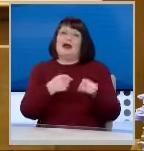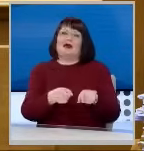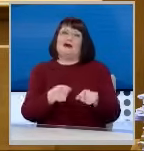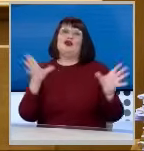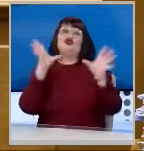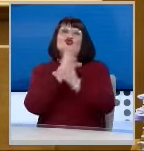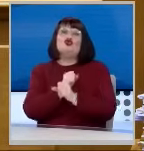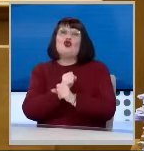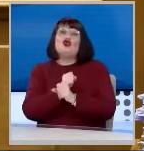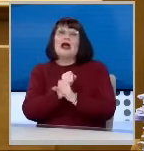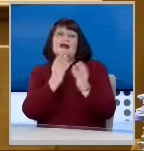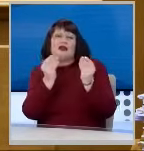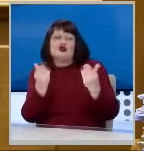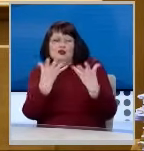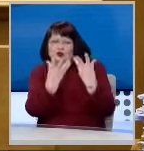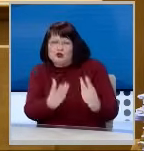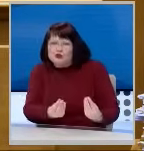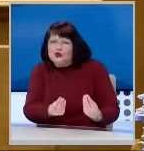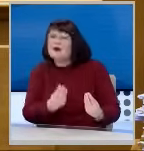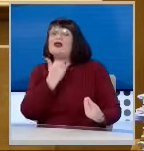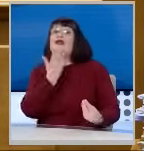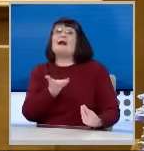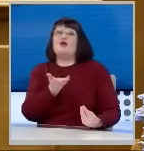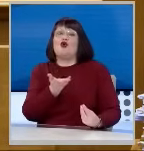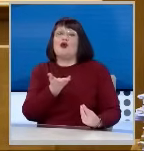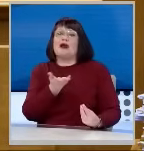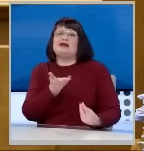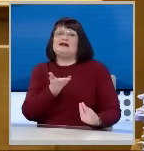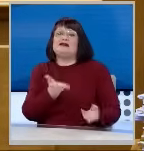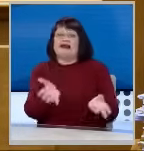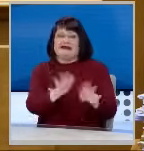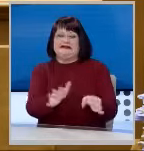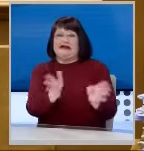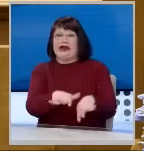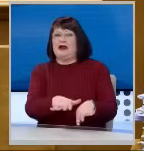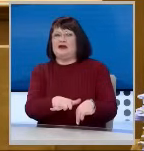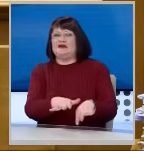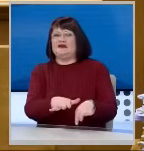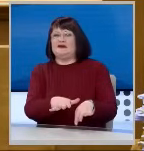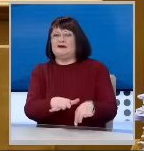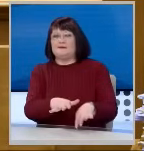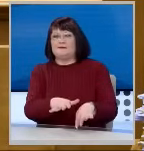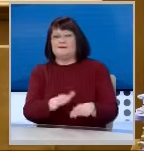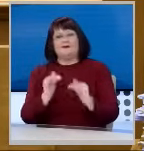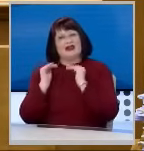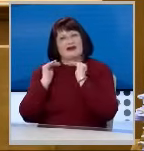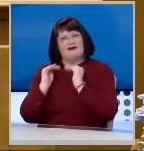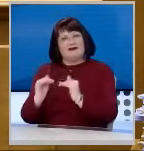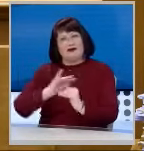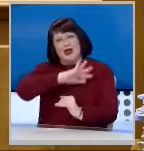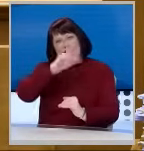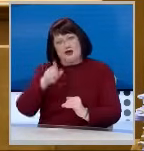συνηθίσει να κινήστε να ενεργήσει τη συγκάλυψη τον κρατήσατε μέχρι